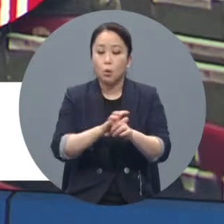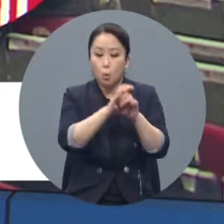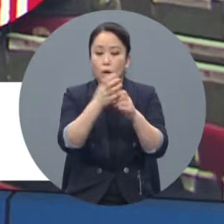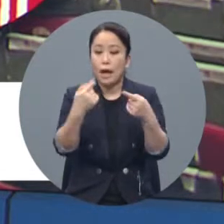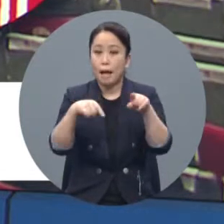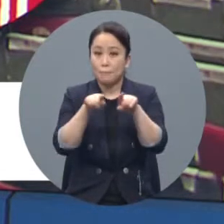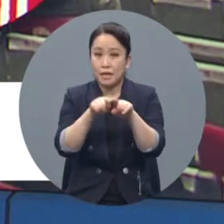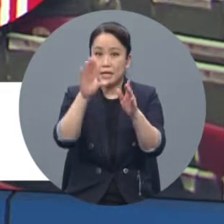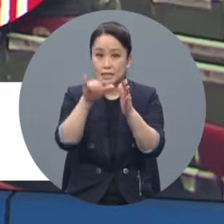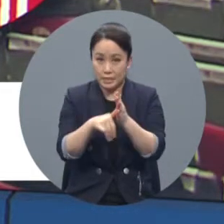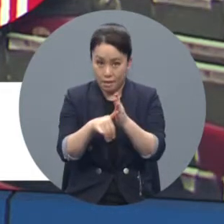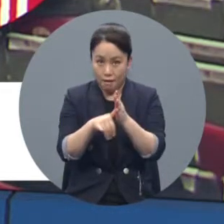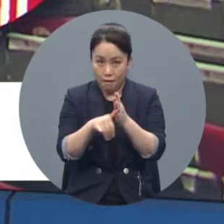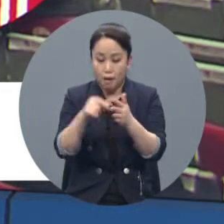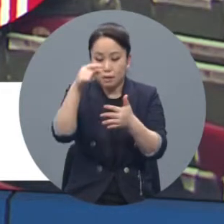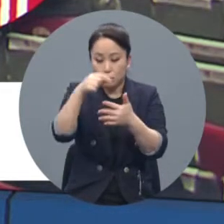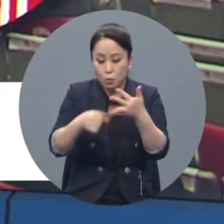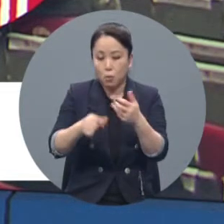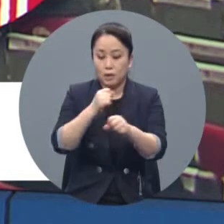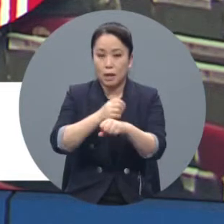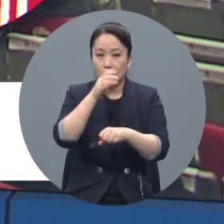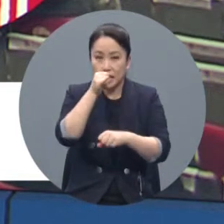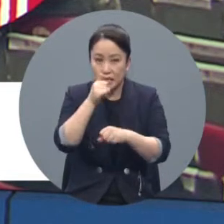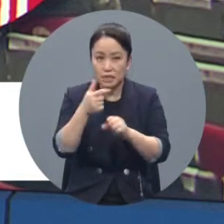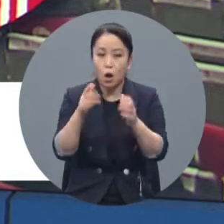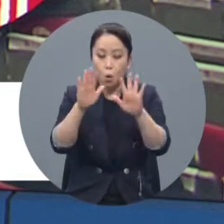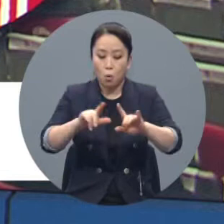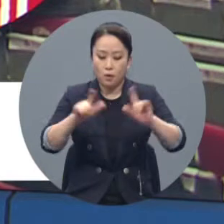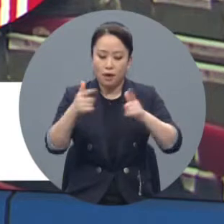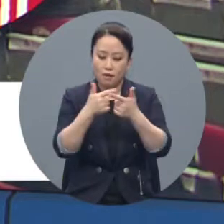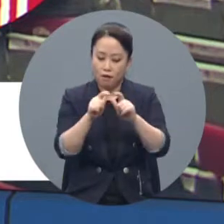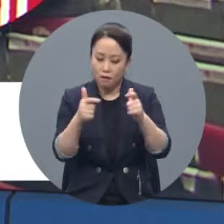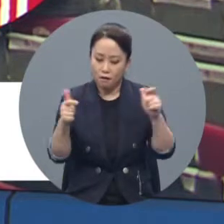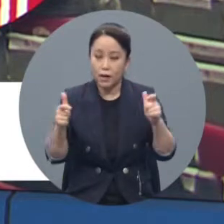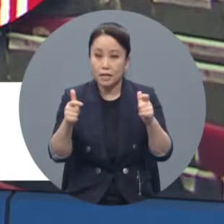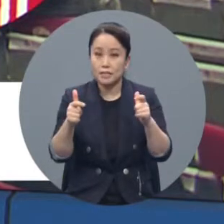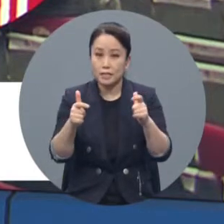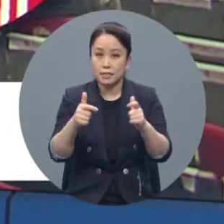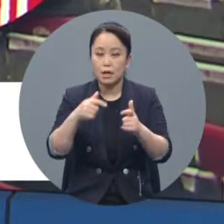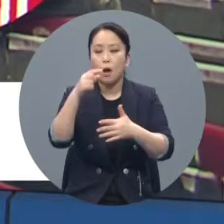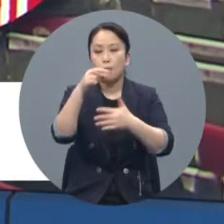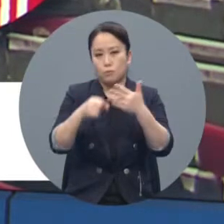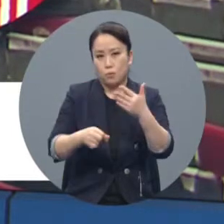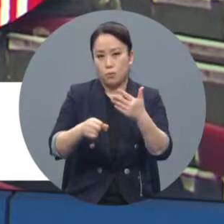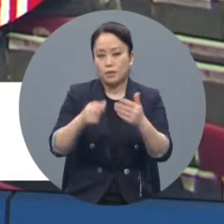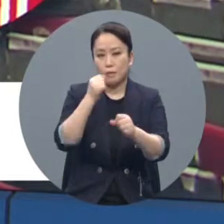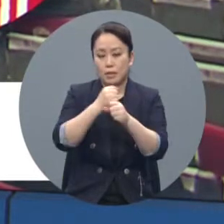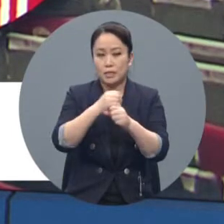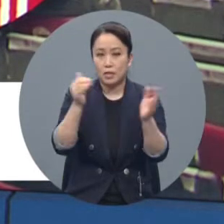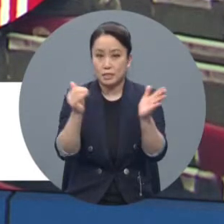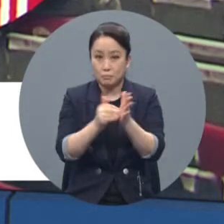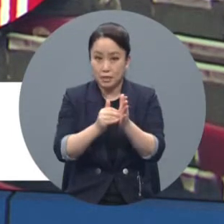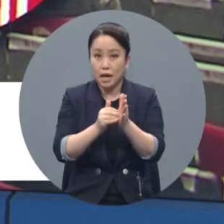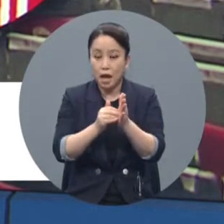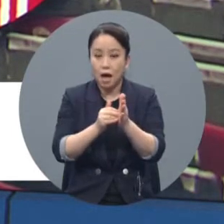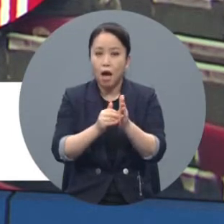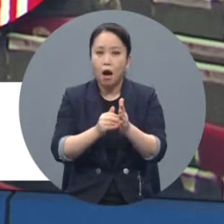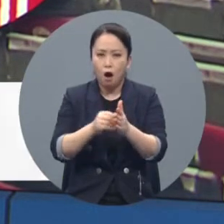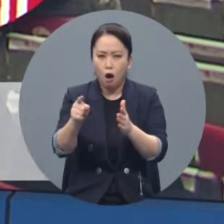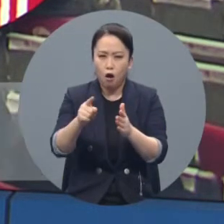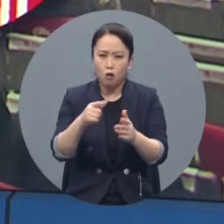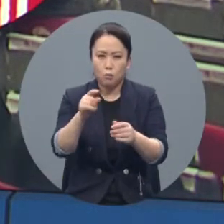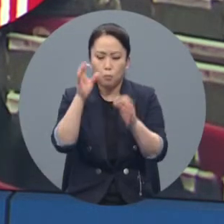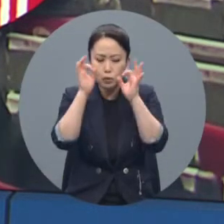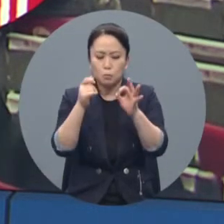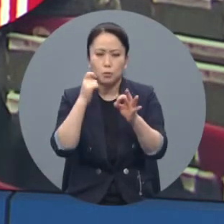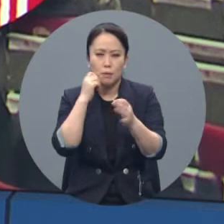올해 다양하고 주옥같은 다수의 작품을 초청했습니다. 놓치면 아쉬운 명작들, 조민희 기자가